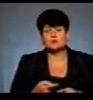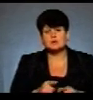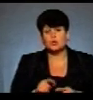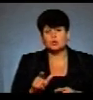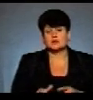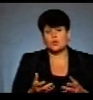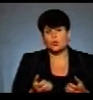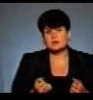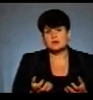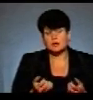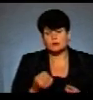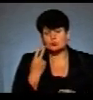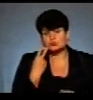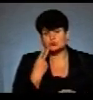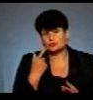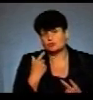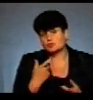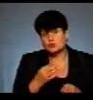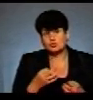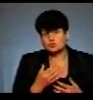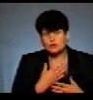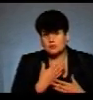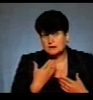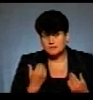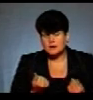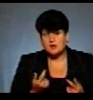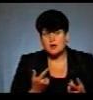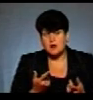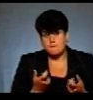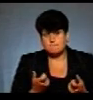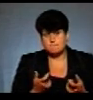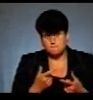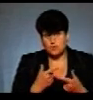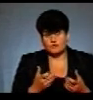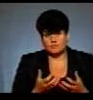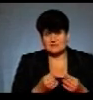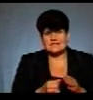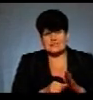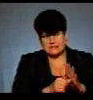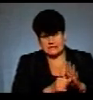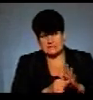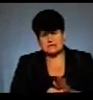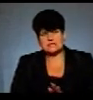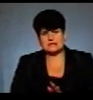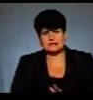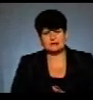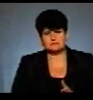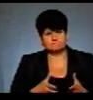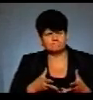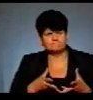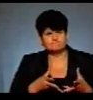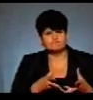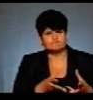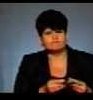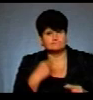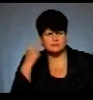отримує систематично такі повідомлення. Ніби нічого не відбувається, але повідомлення отримує. Це тиск психологічний шляхом там